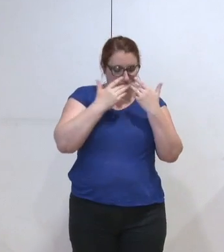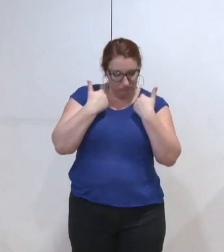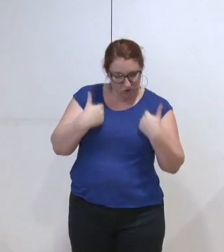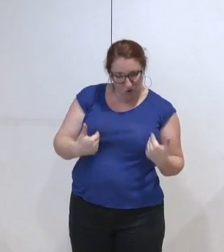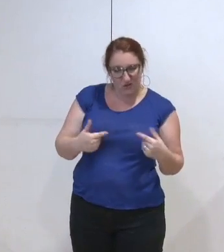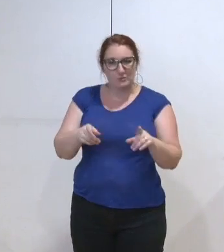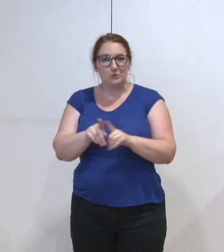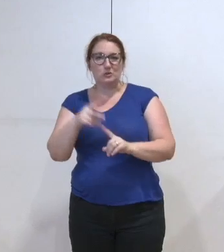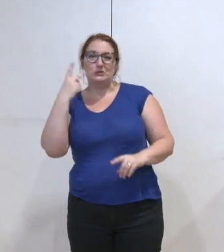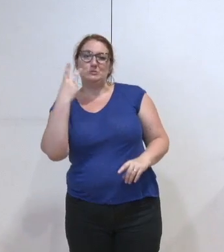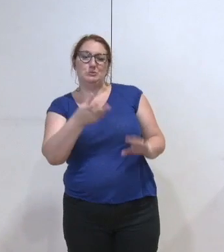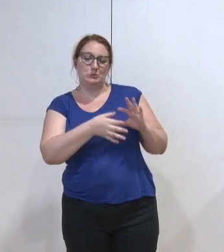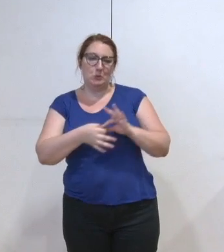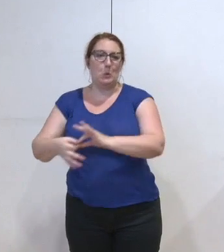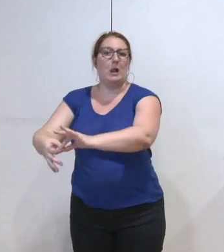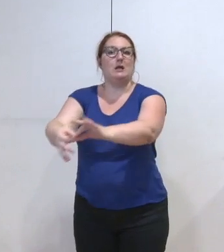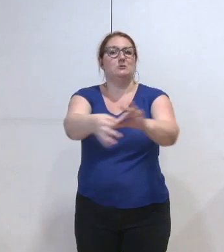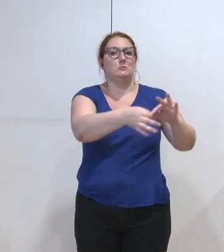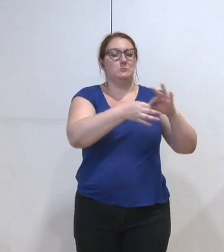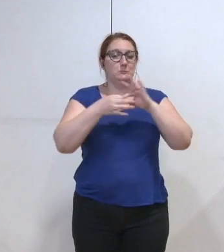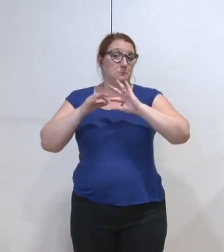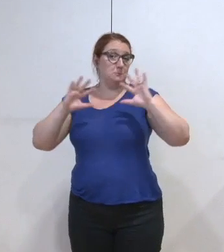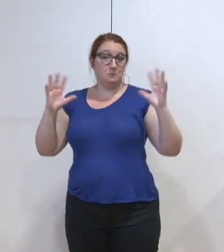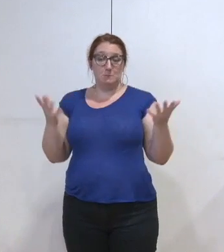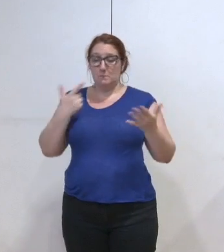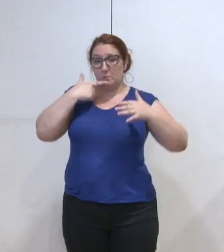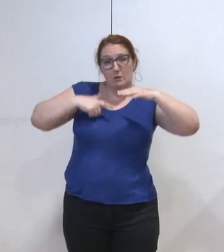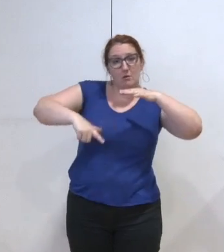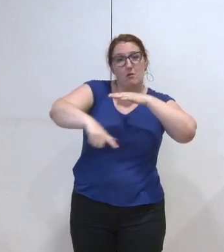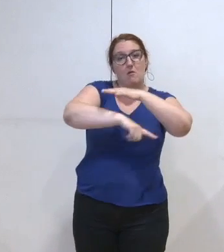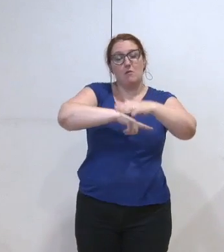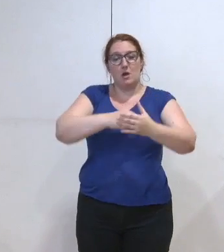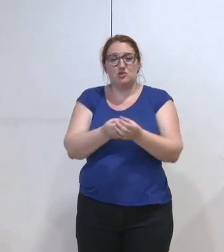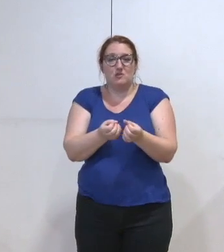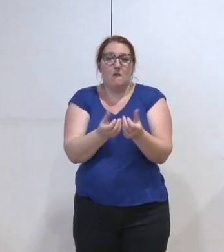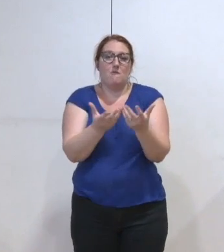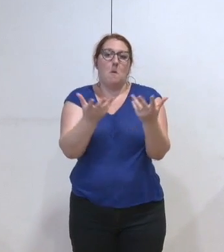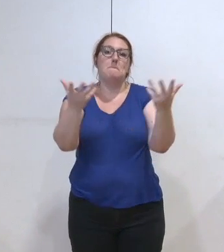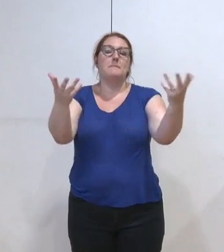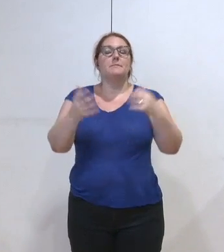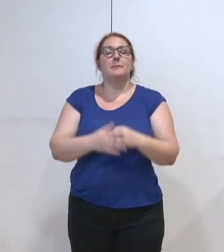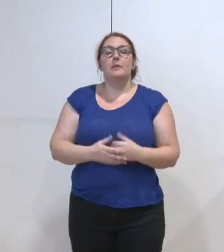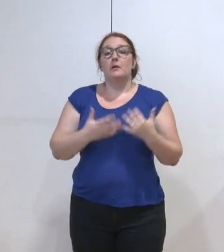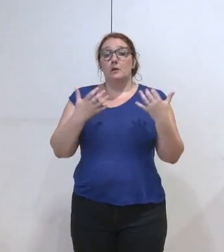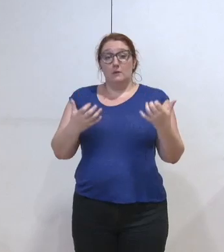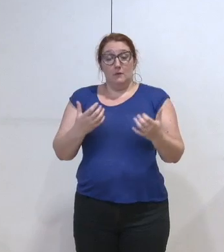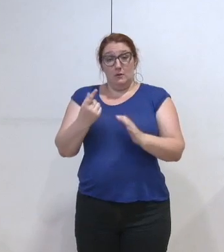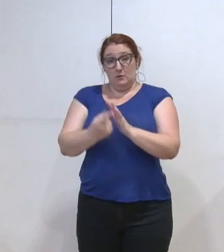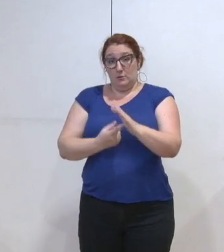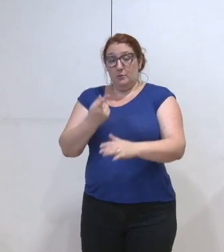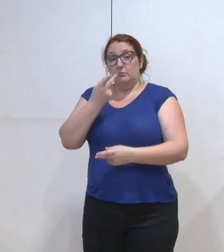ses relations avec les autres autres en particulier à travers le langage et je voudrais souligner dans ce cadre-là la